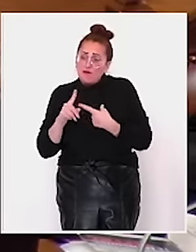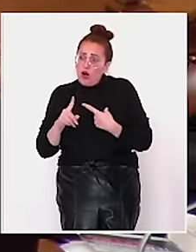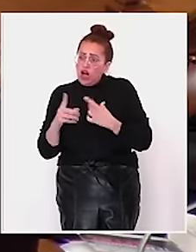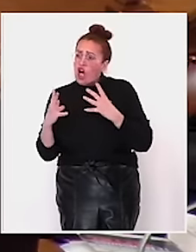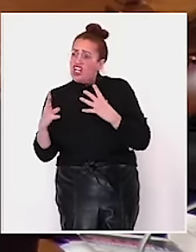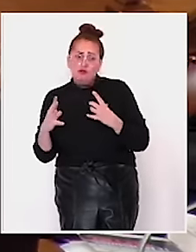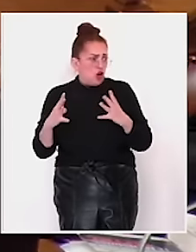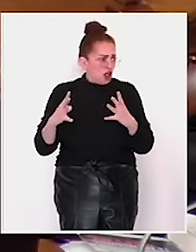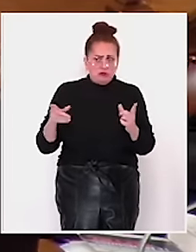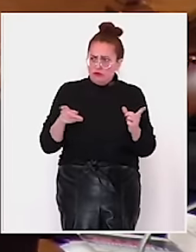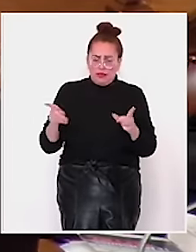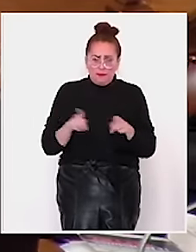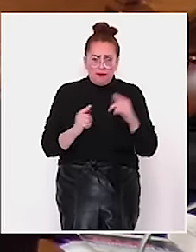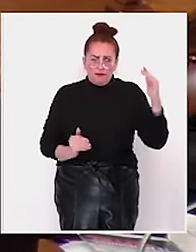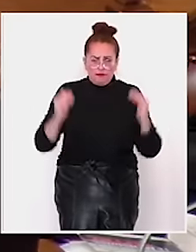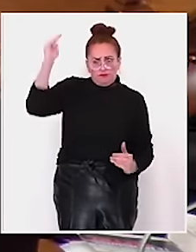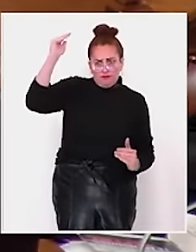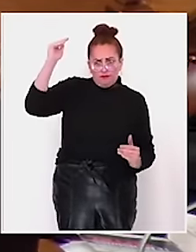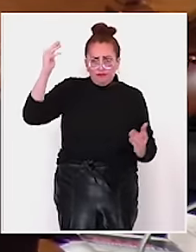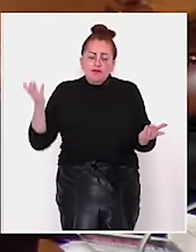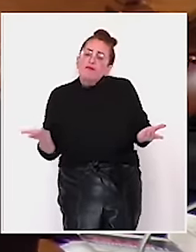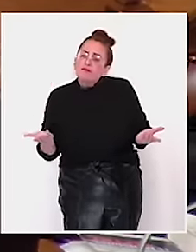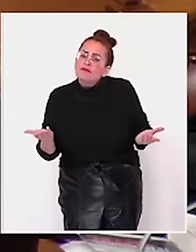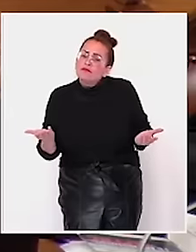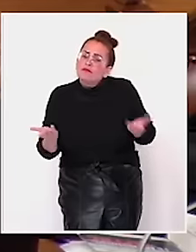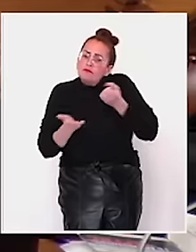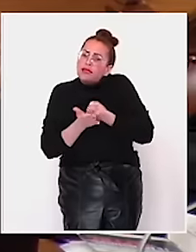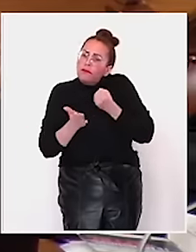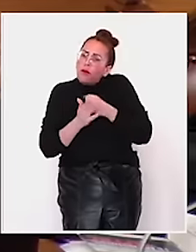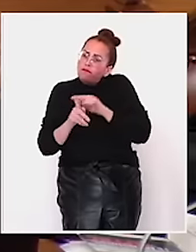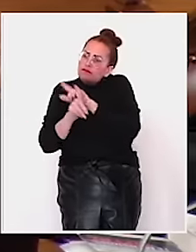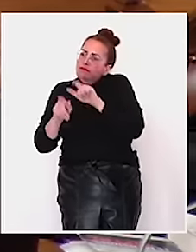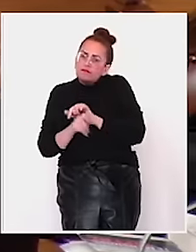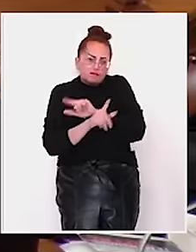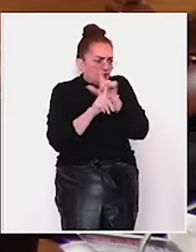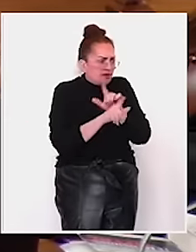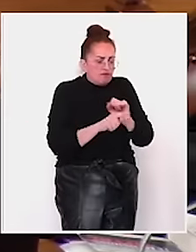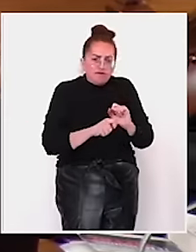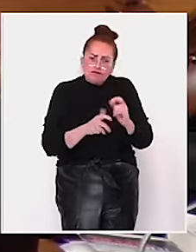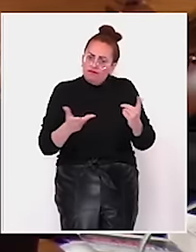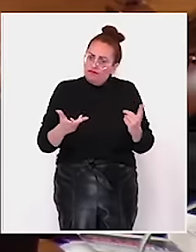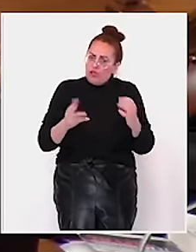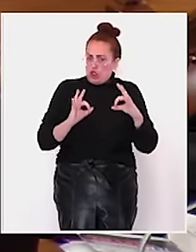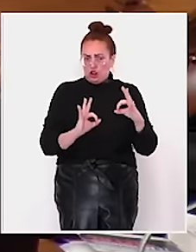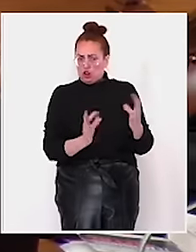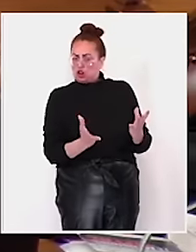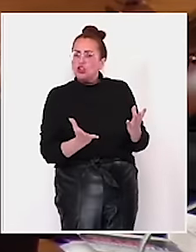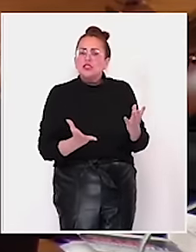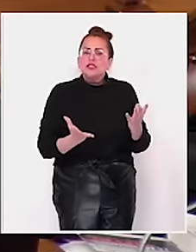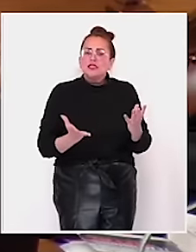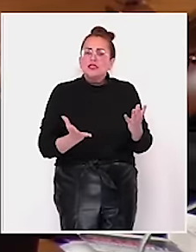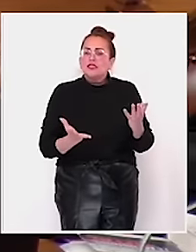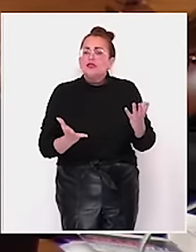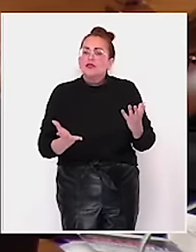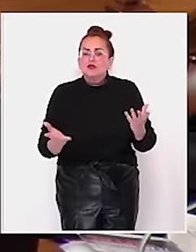faut savoir de quoi on discute. L'engagement, oui, ok, l'engagement, mais qu'on respecte l'engagement, il doit être rémunéré à sa juste valeur. Donc c'est pour ça que nous, on trouve ça